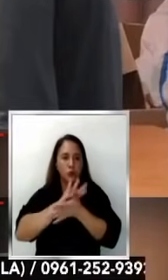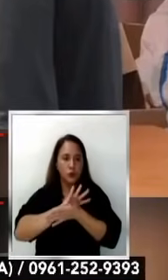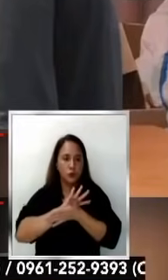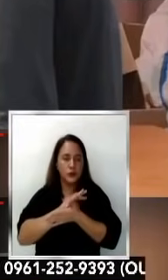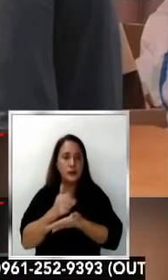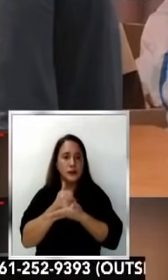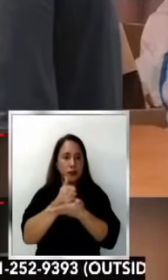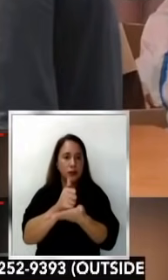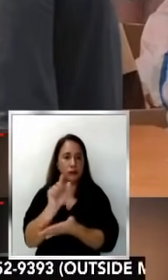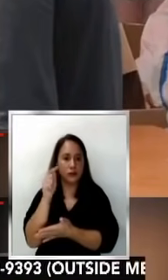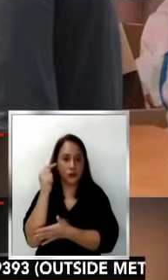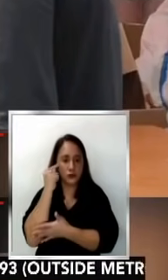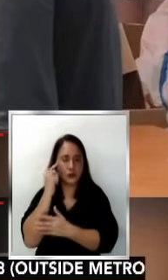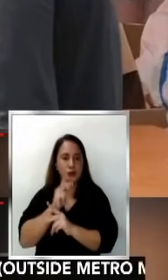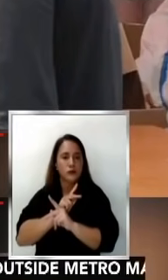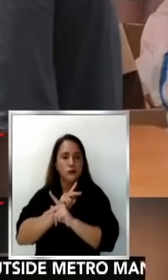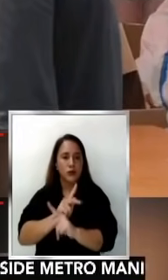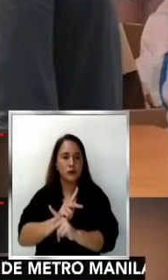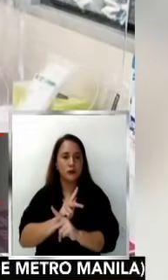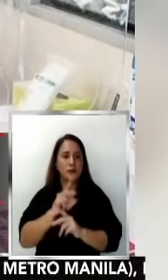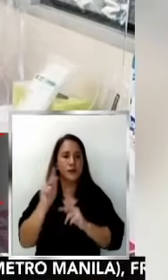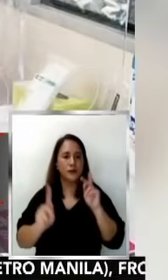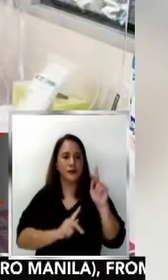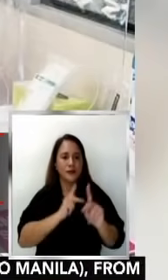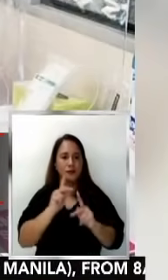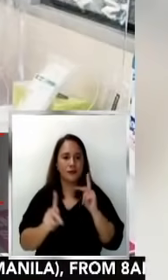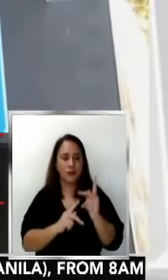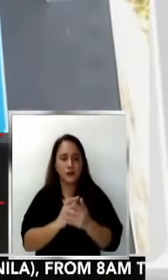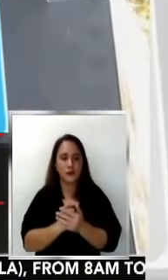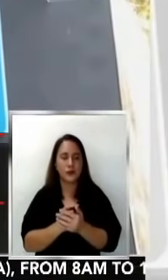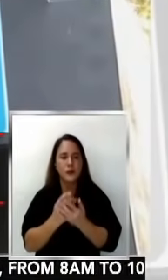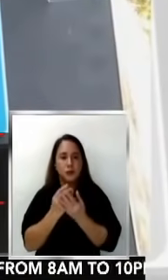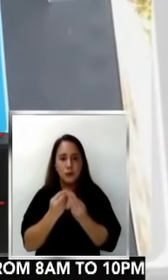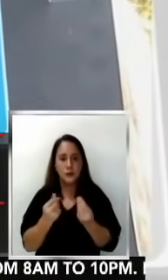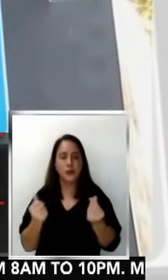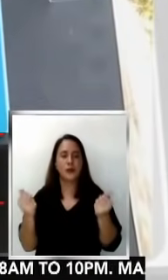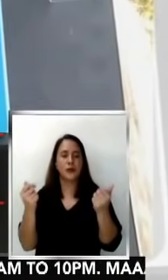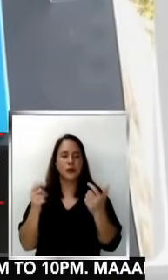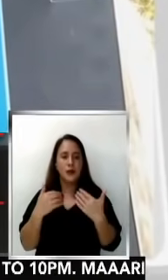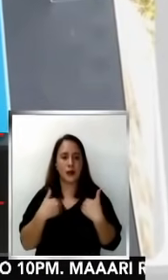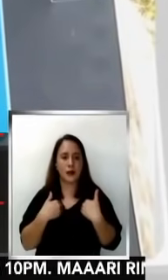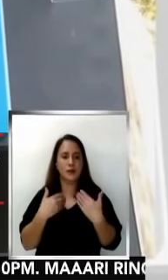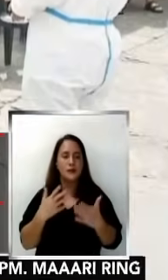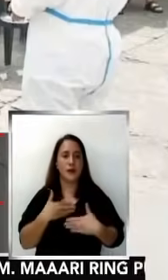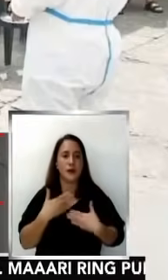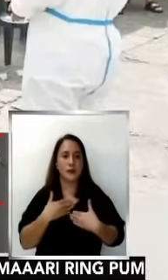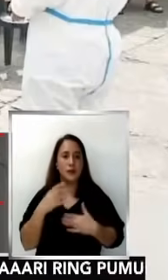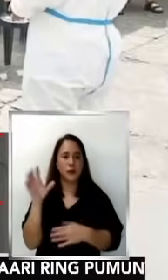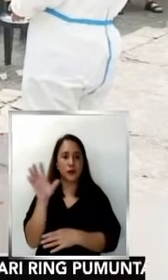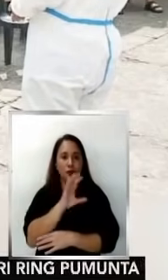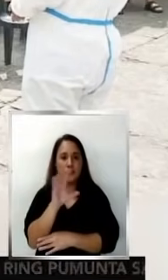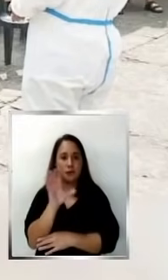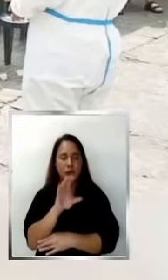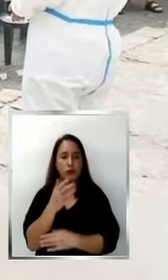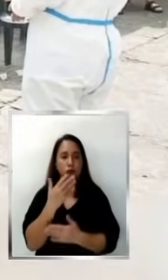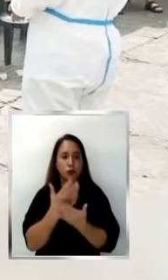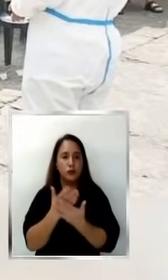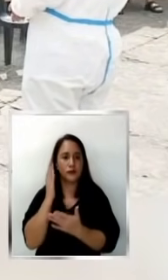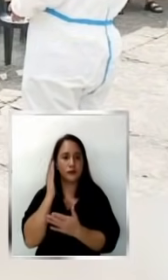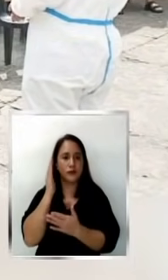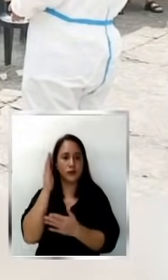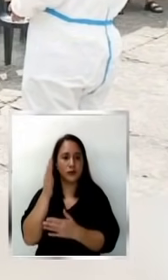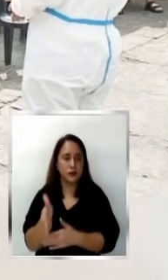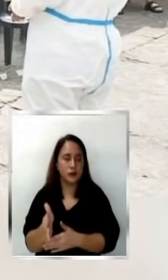na protektahan ang taong bayan, umahon at magkaroon ng masayang Pasko at magandang kinabukasan ang